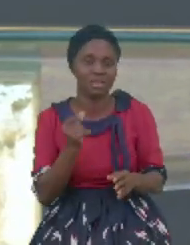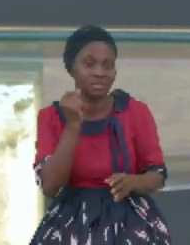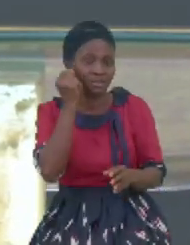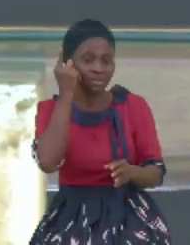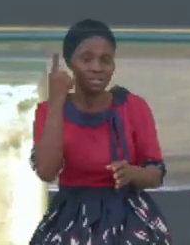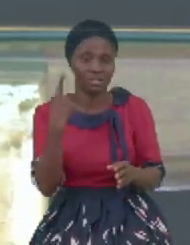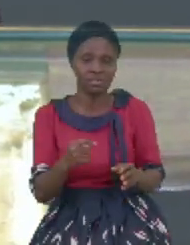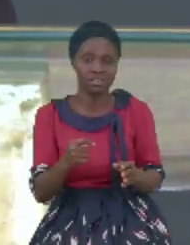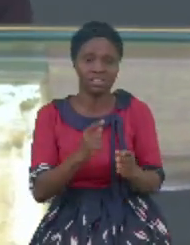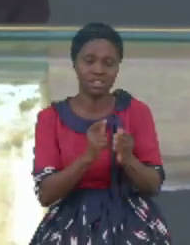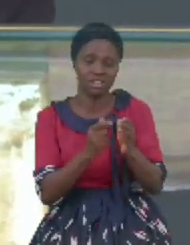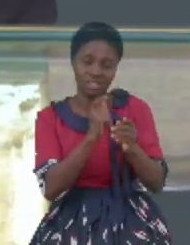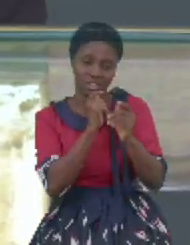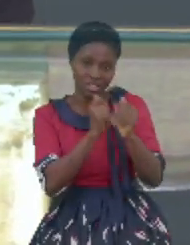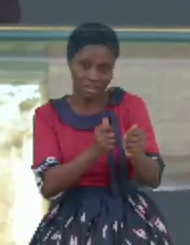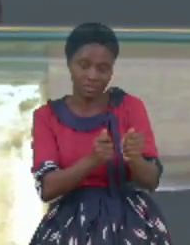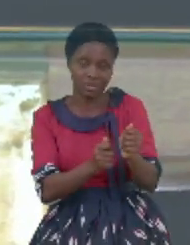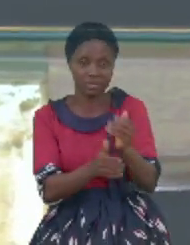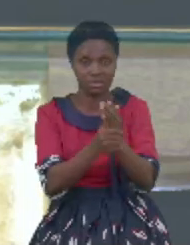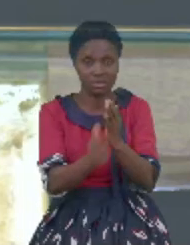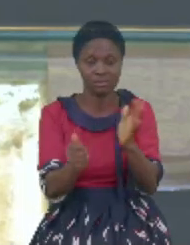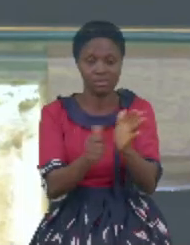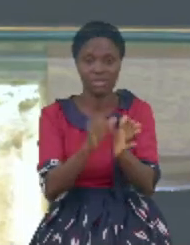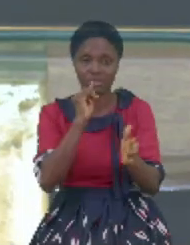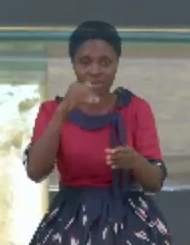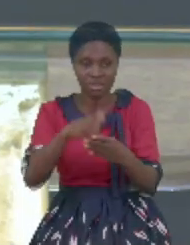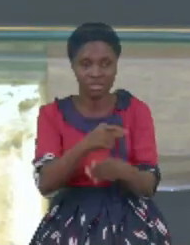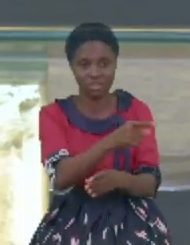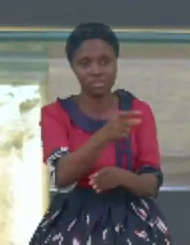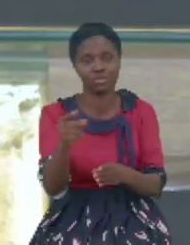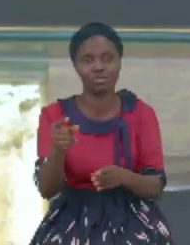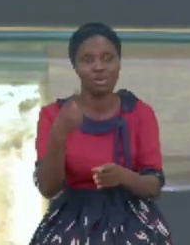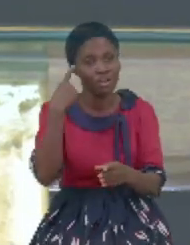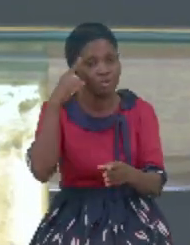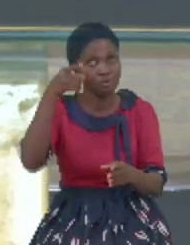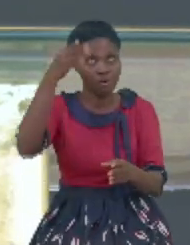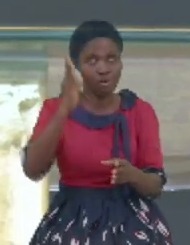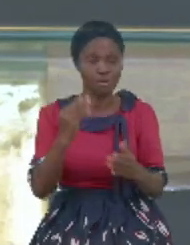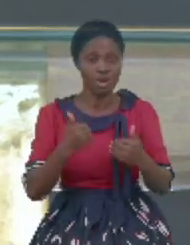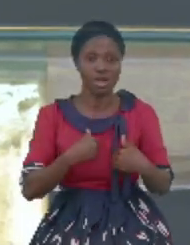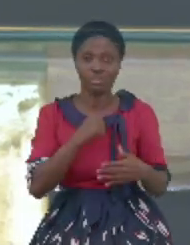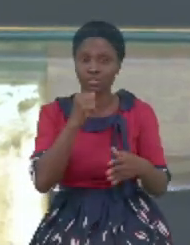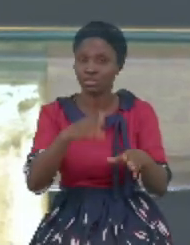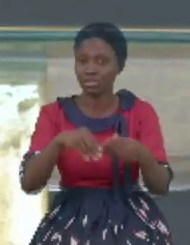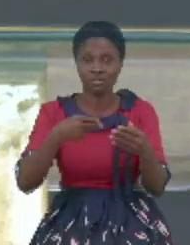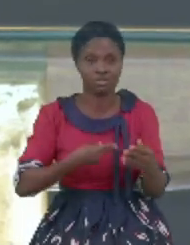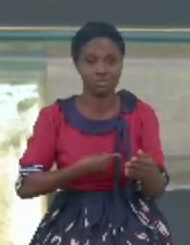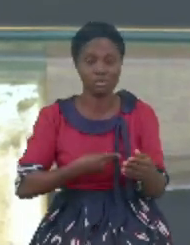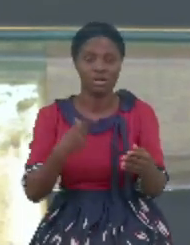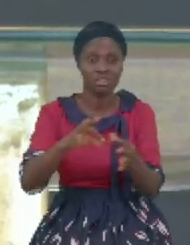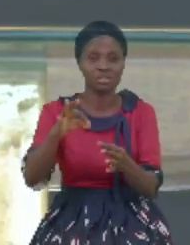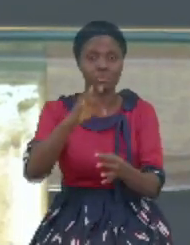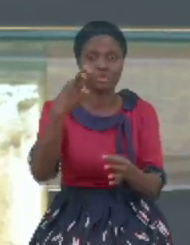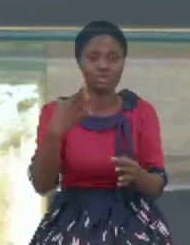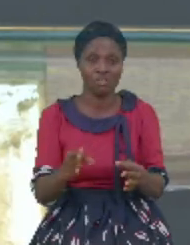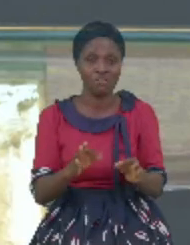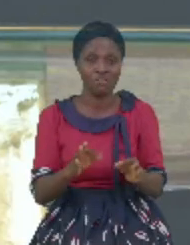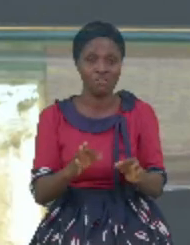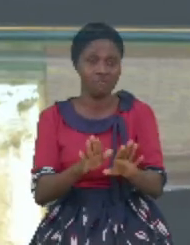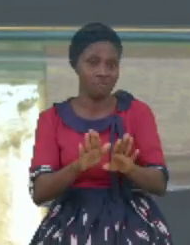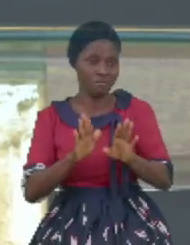de Dieu que tu as reçu. Ne sais-tu pas, Timothée, car ce n'est pas un esprit de timidité que Dieu nous a